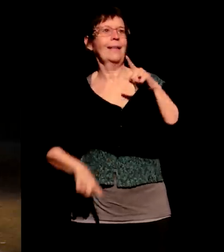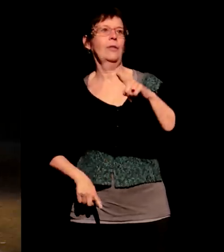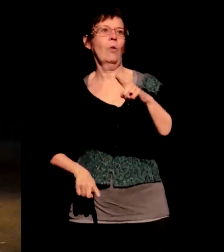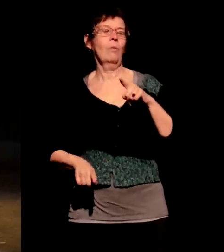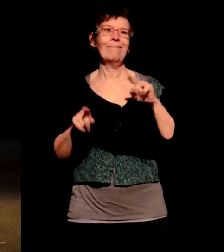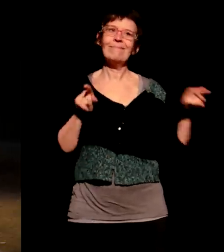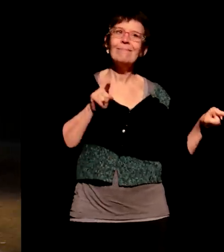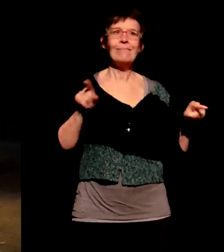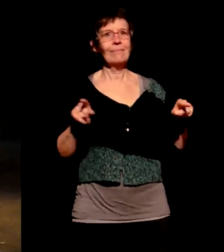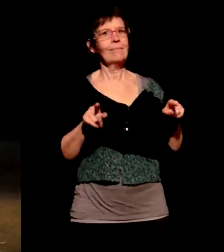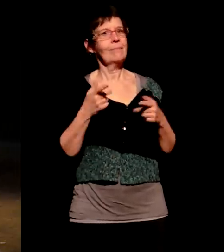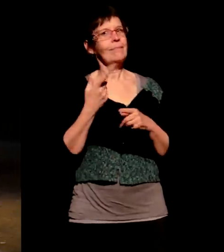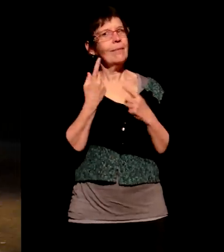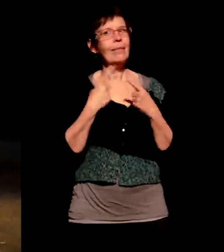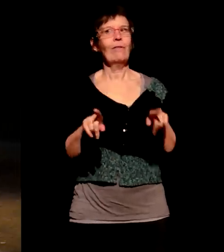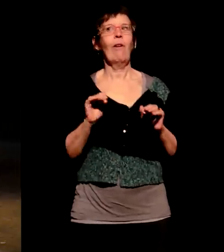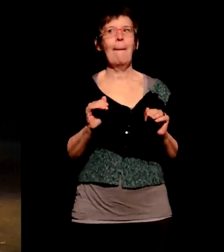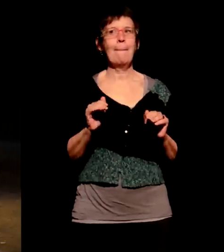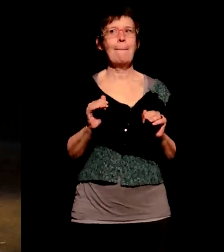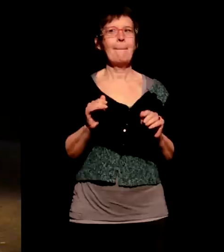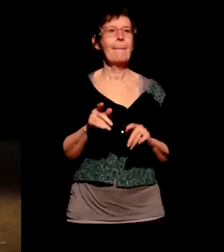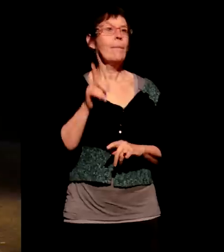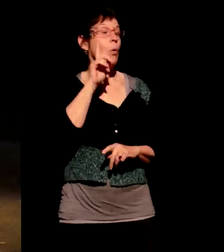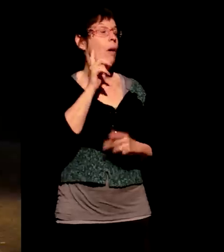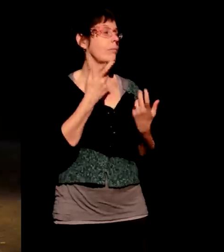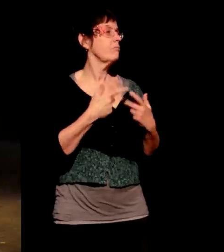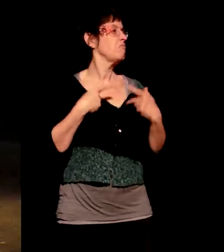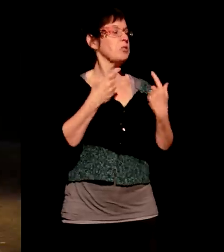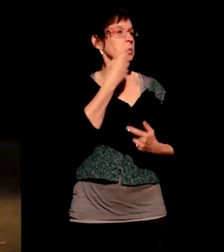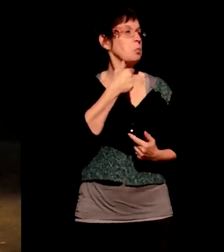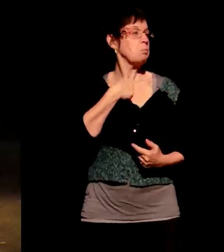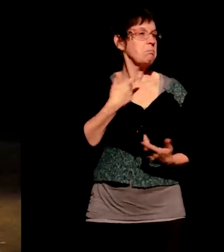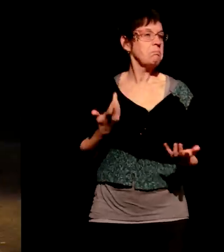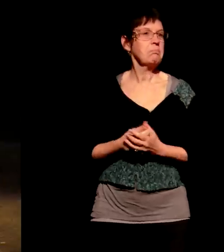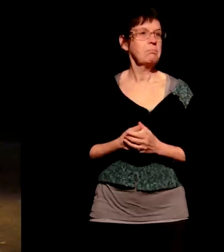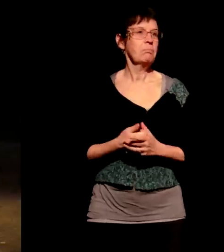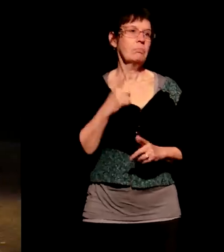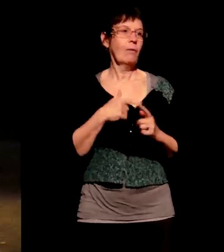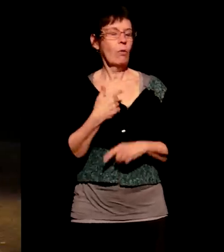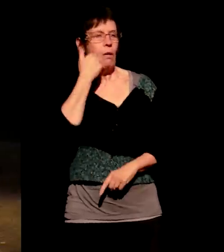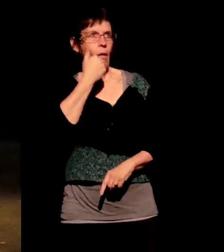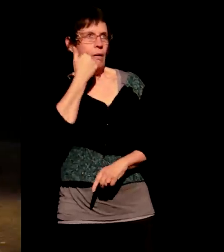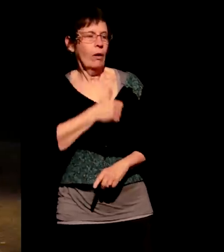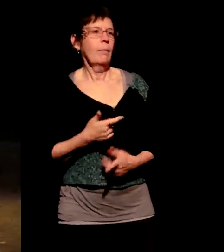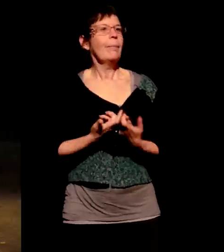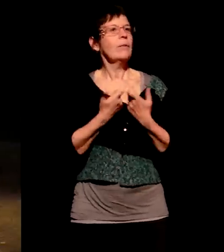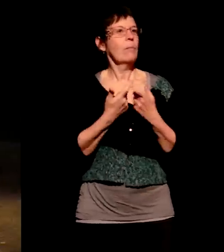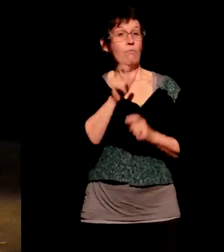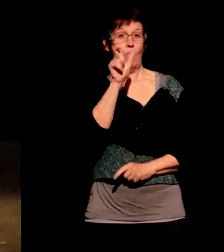choses dans les deux sens. C'est-à-dire, moi par exemple, dans ma vie quotidienne, je passe un peu pour le chieur des fois quand les gens utilisent le terme «